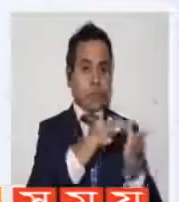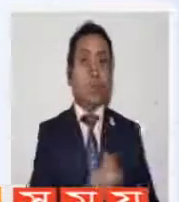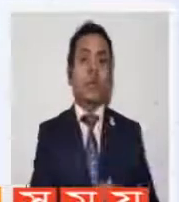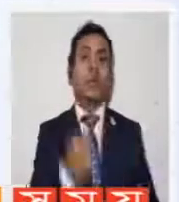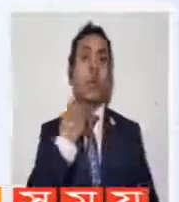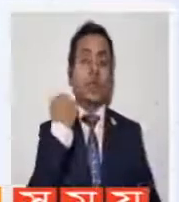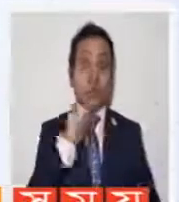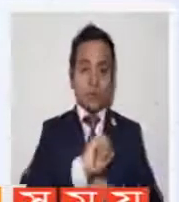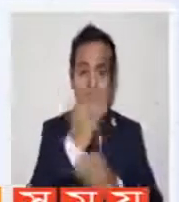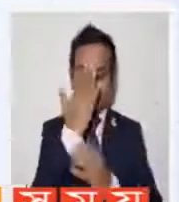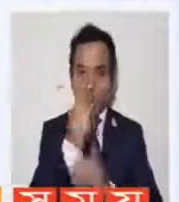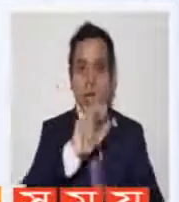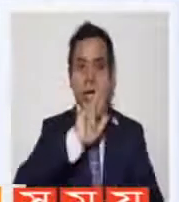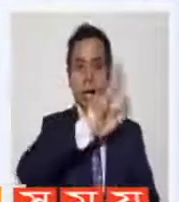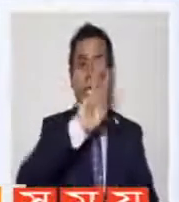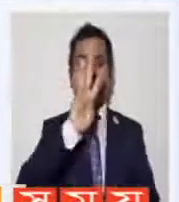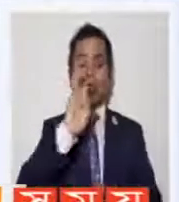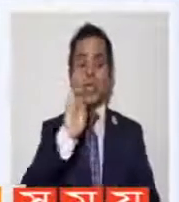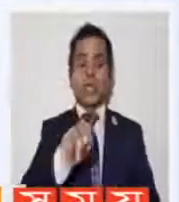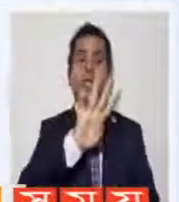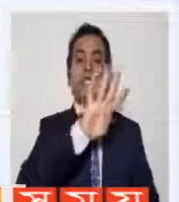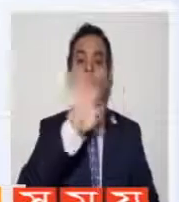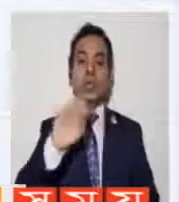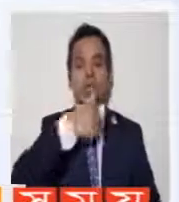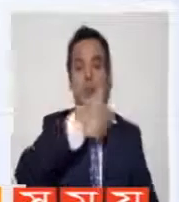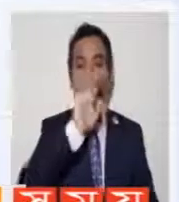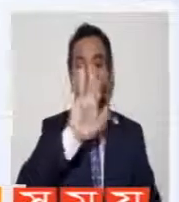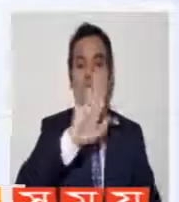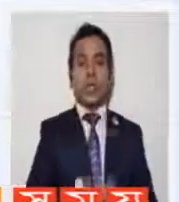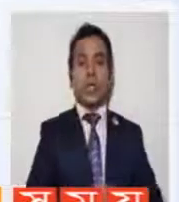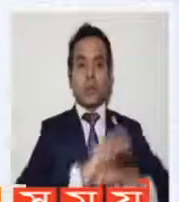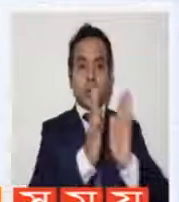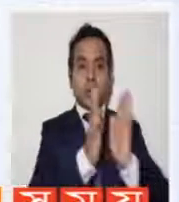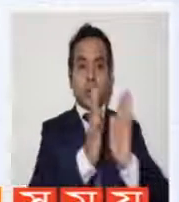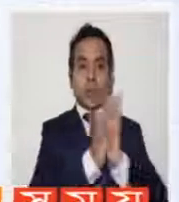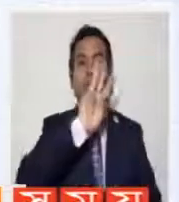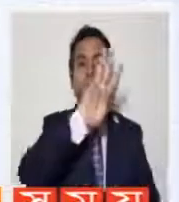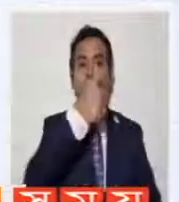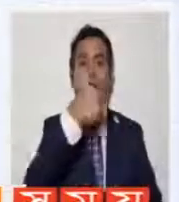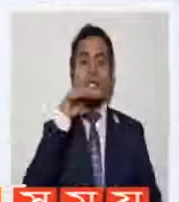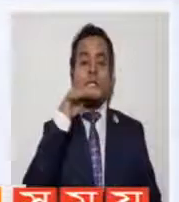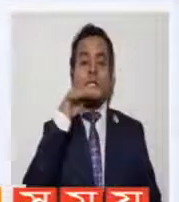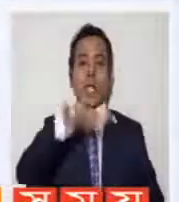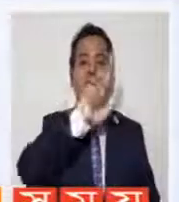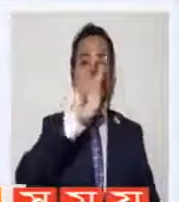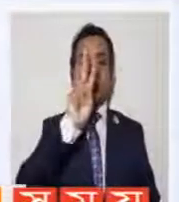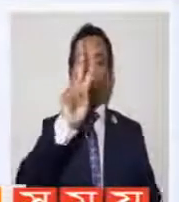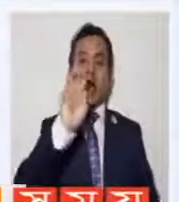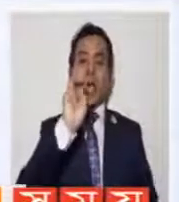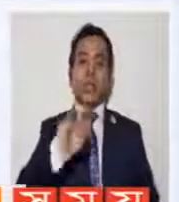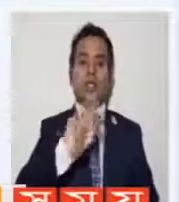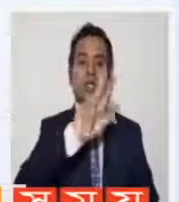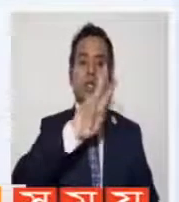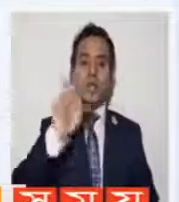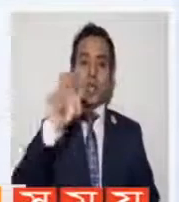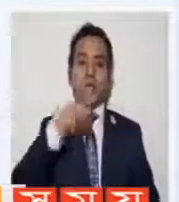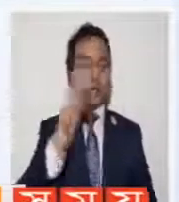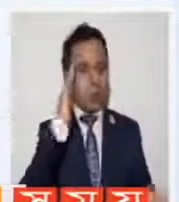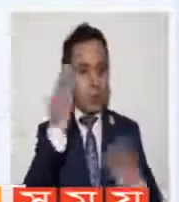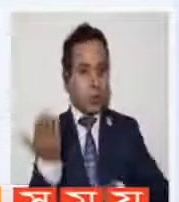বিশ্ব পরিস্থিতি যেটা আমরা সিচুয়েশন রিপোর্ট WHO সিচুয়েশন রিপোর্ট ৭ মে থেকে সংগ্রহ করেছি, শনাক্ত